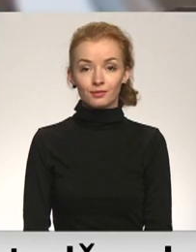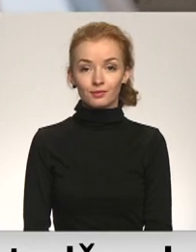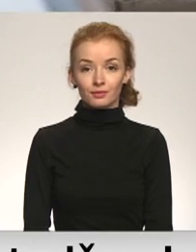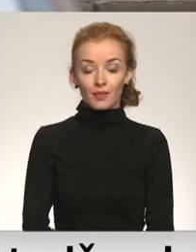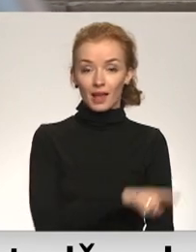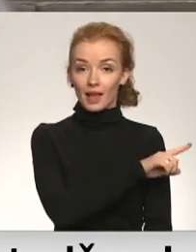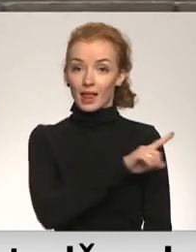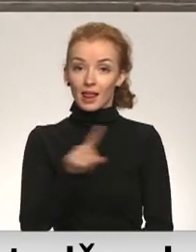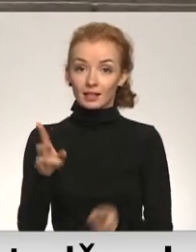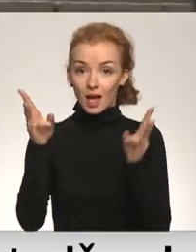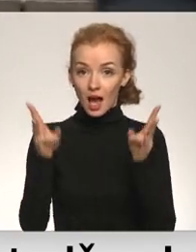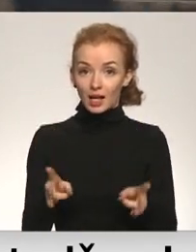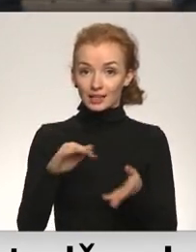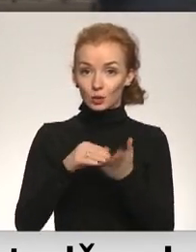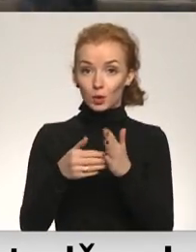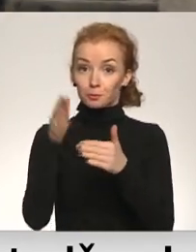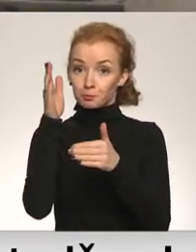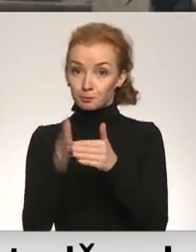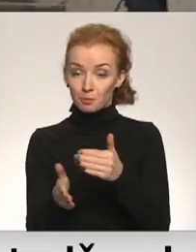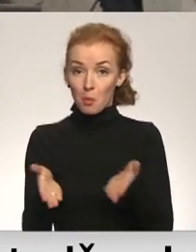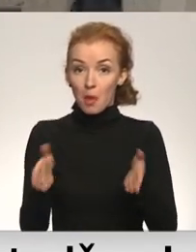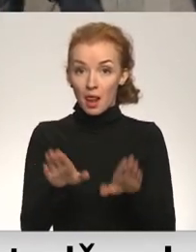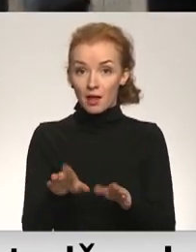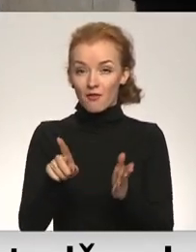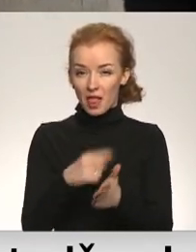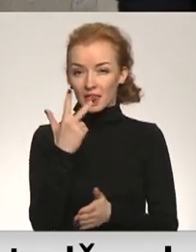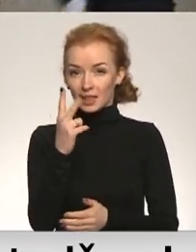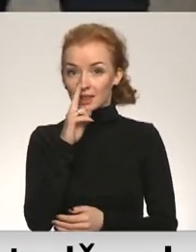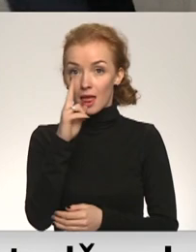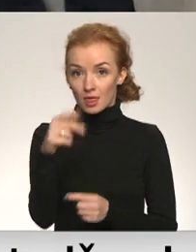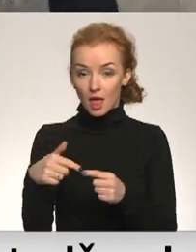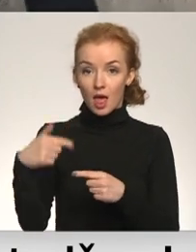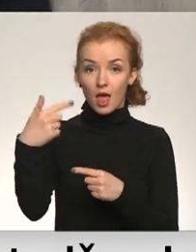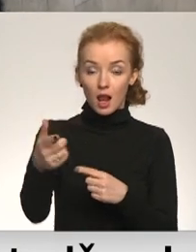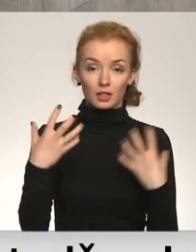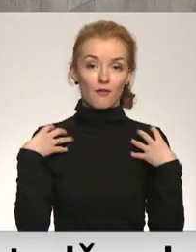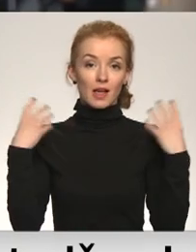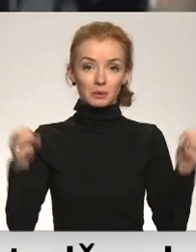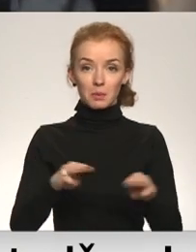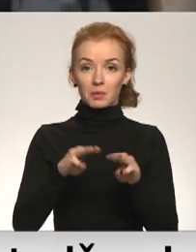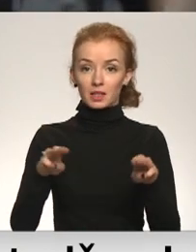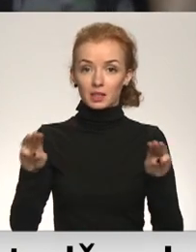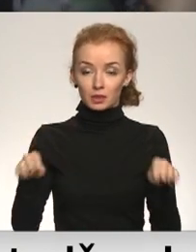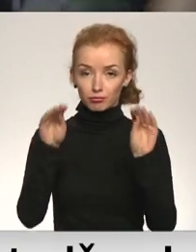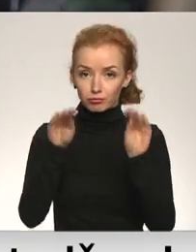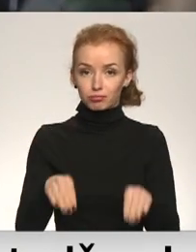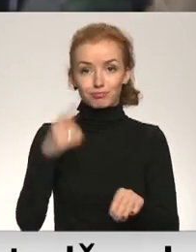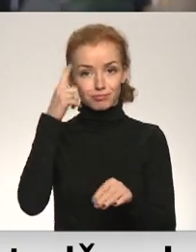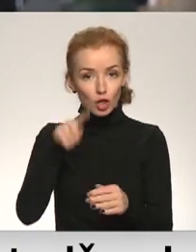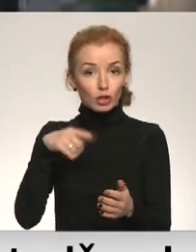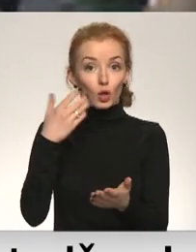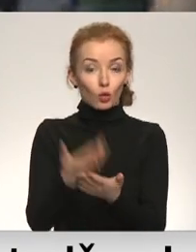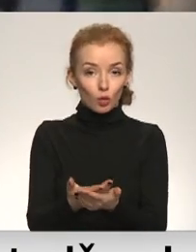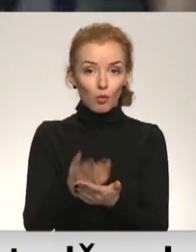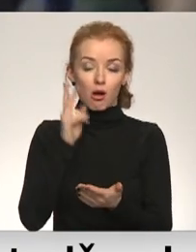Līdz ārkārtējās situācijas beigām atlikušas 3 nedēļas. Veselības ministrija sagatavojusi priekšlikumus ar